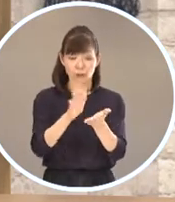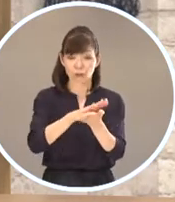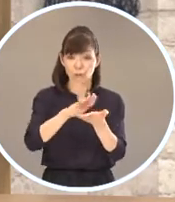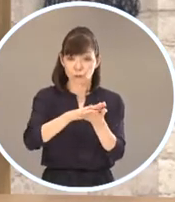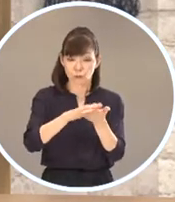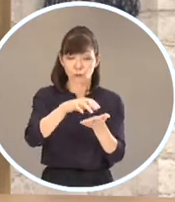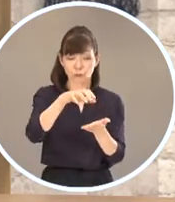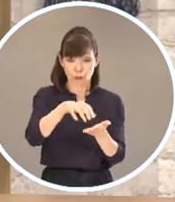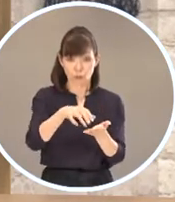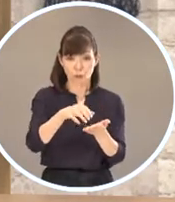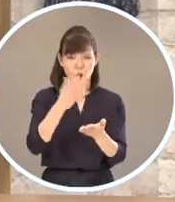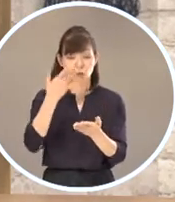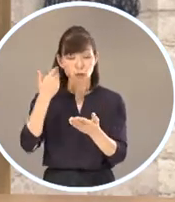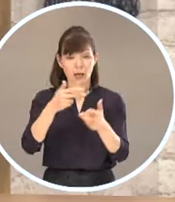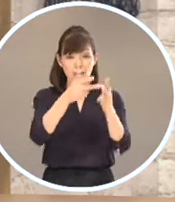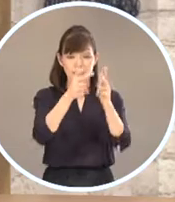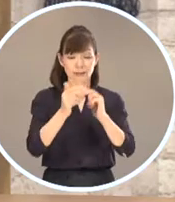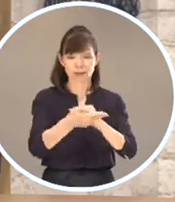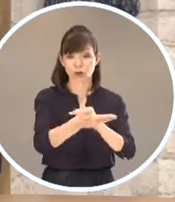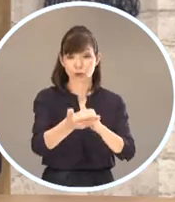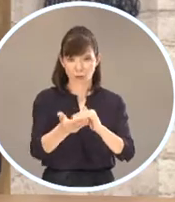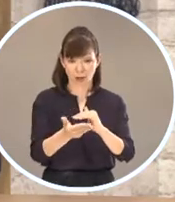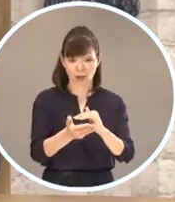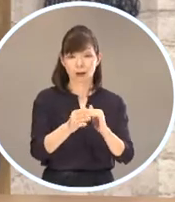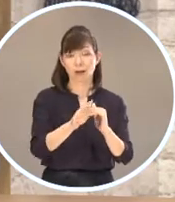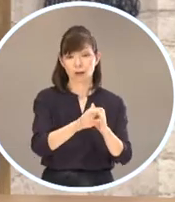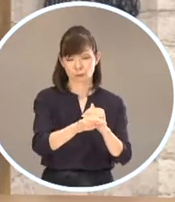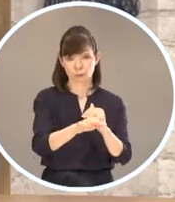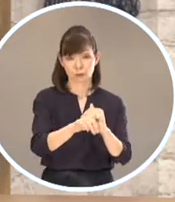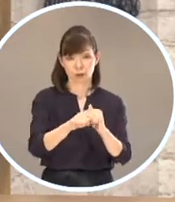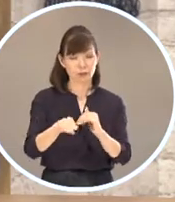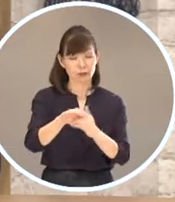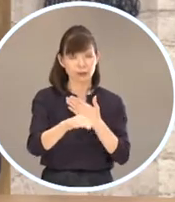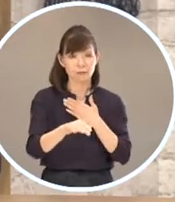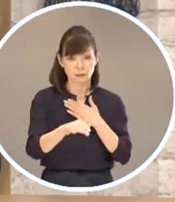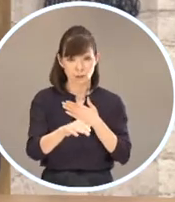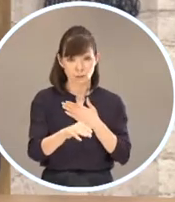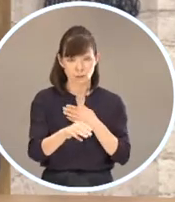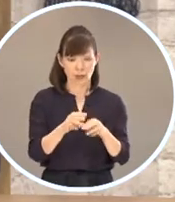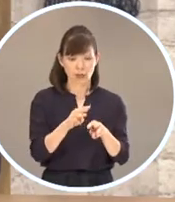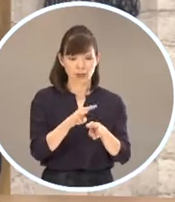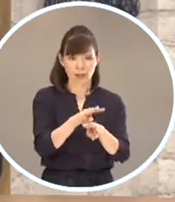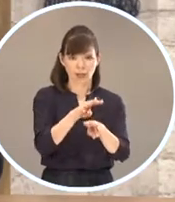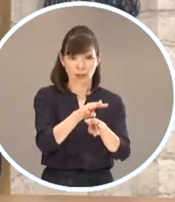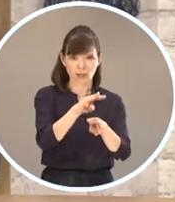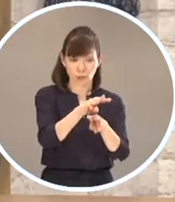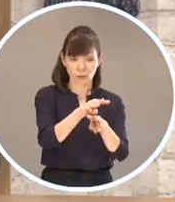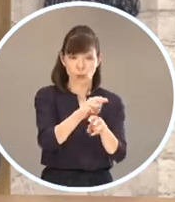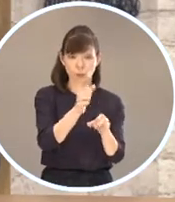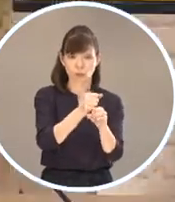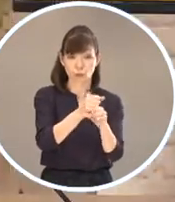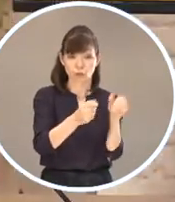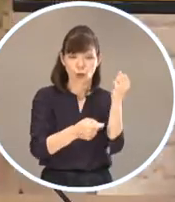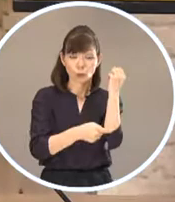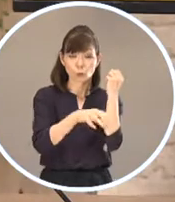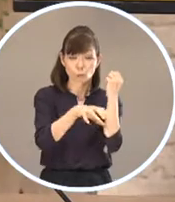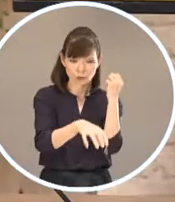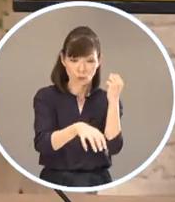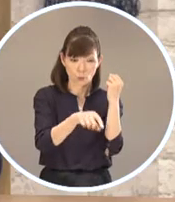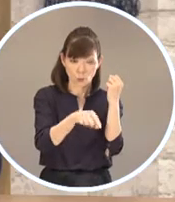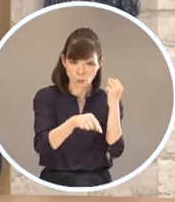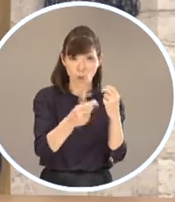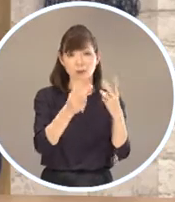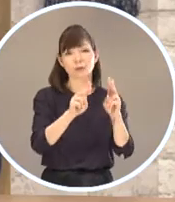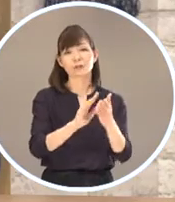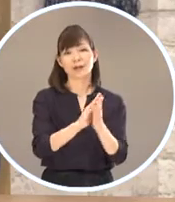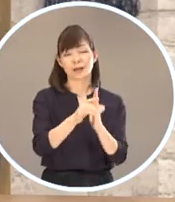桂ヶ浜ドックというようなところ、ここなんです。それから皆さんご存知のように戦艦大和なんか作られたのも広島県ですね。そういう意味